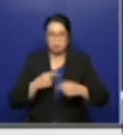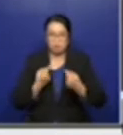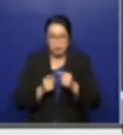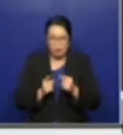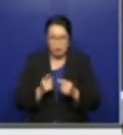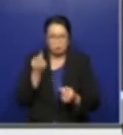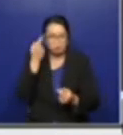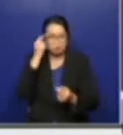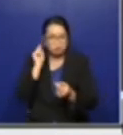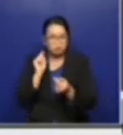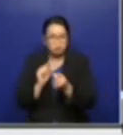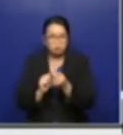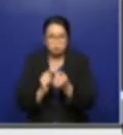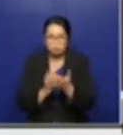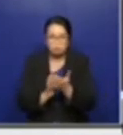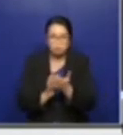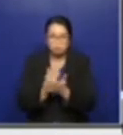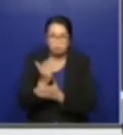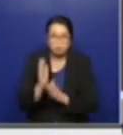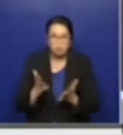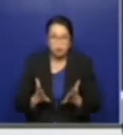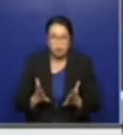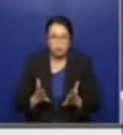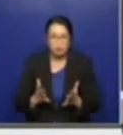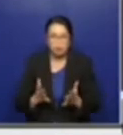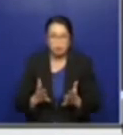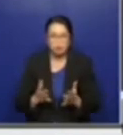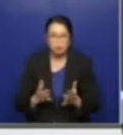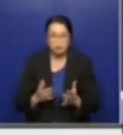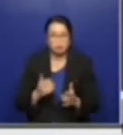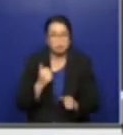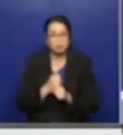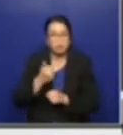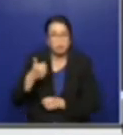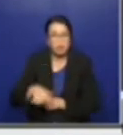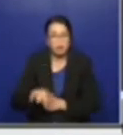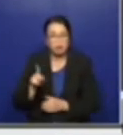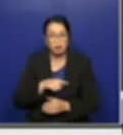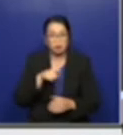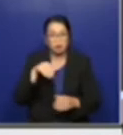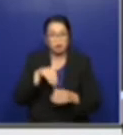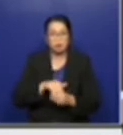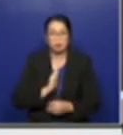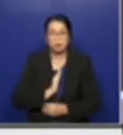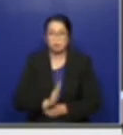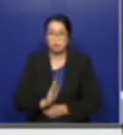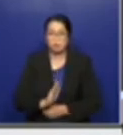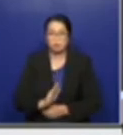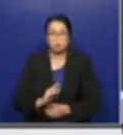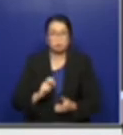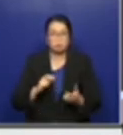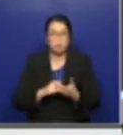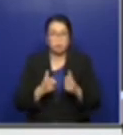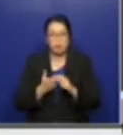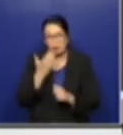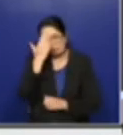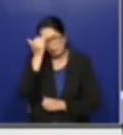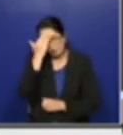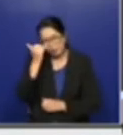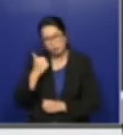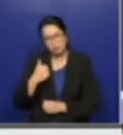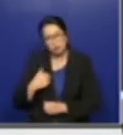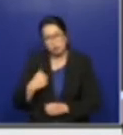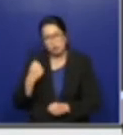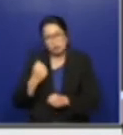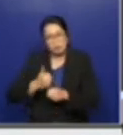ายเห็นไหมครับไม่สามารถทำได้อยากทราบว่าติดปัญหาอะไรครับที่ไม่สาม